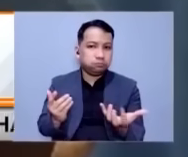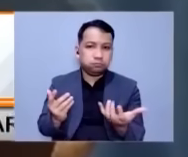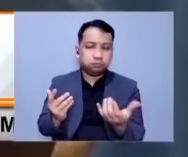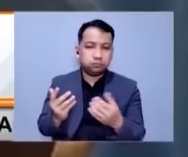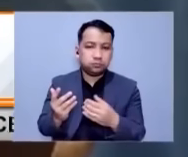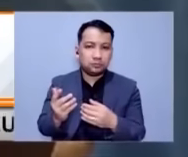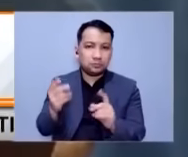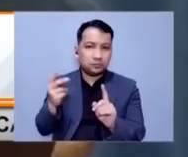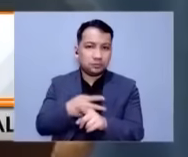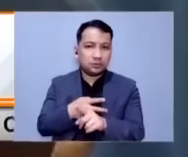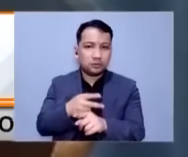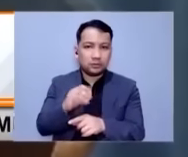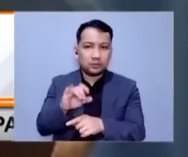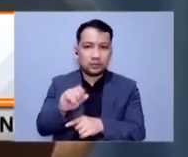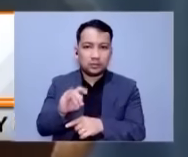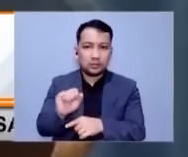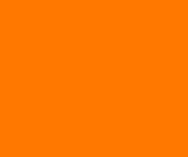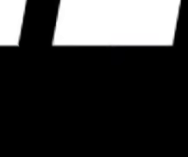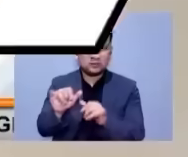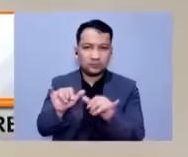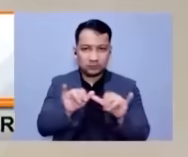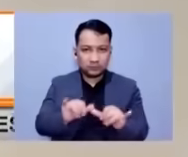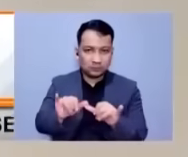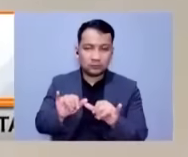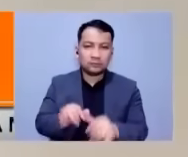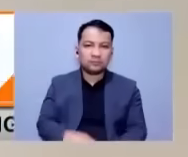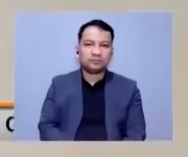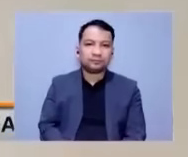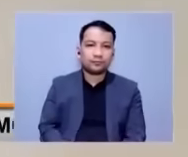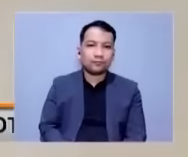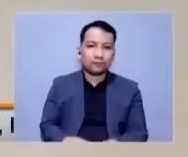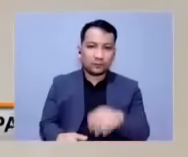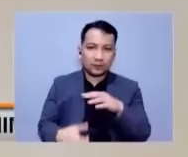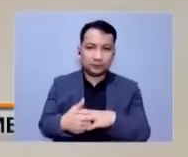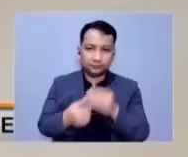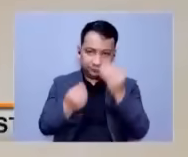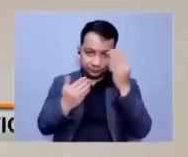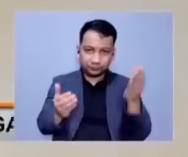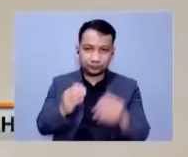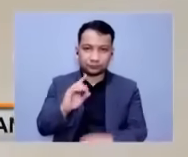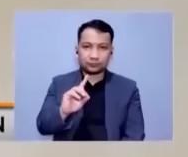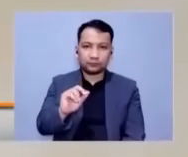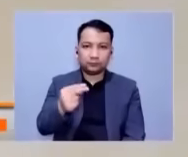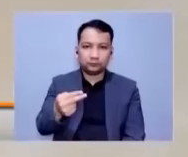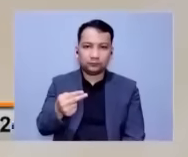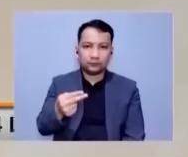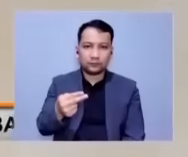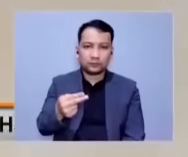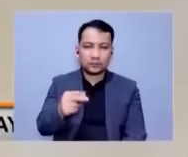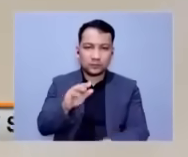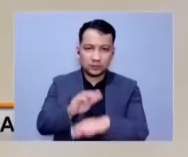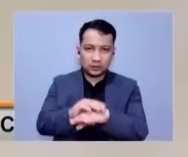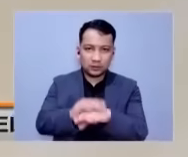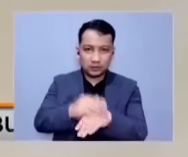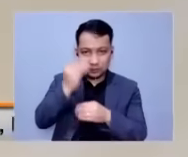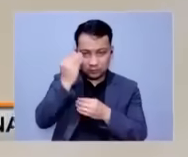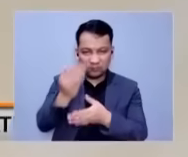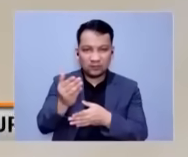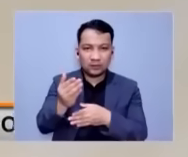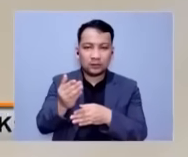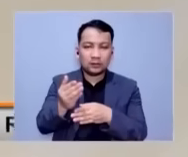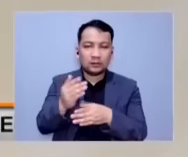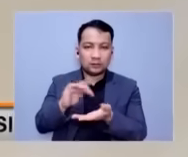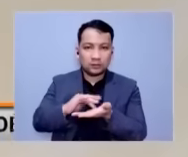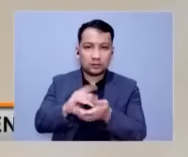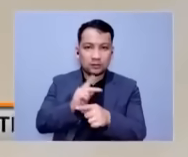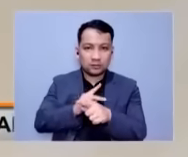violation of ethical standards. Kasunod yan, naglabas ng kautusan ang Department of Health para paalalahanan ang medical professionals